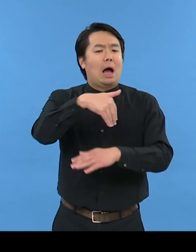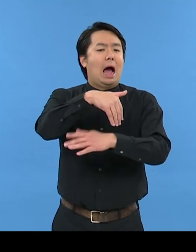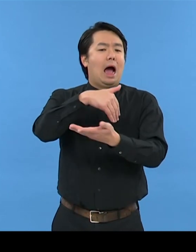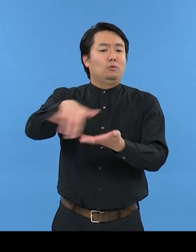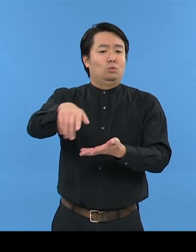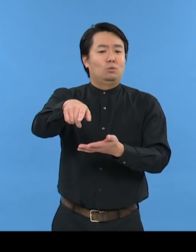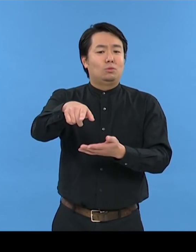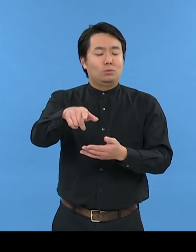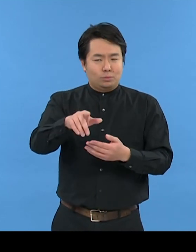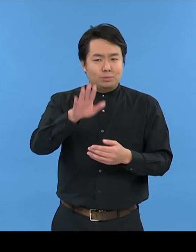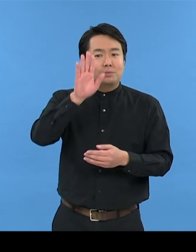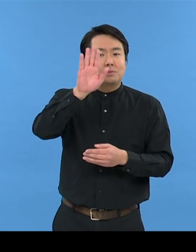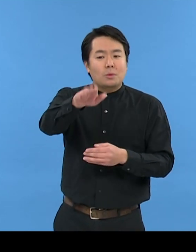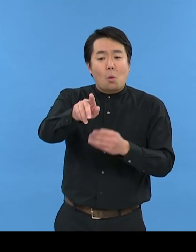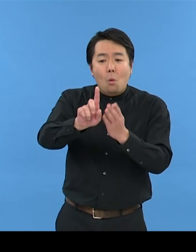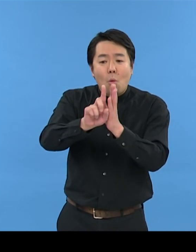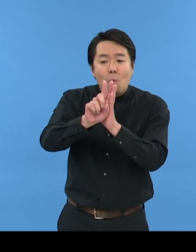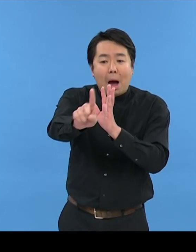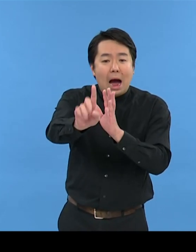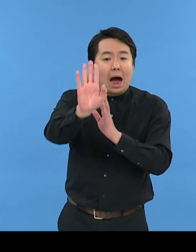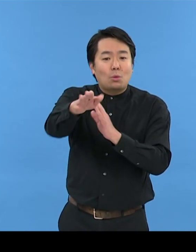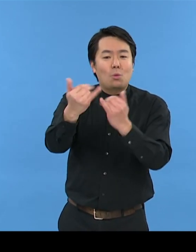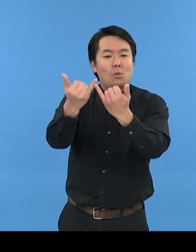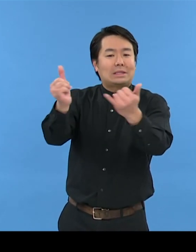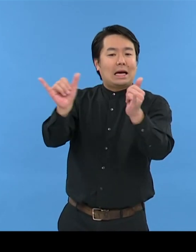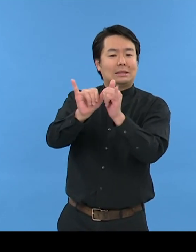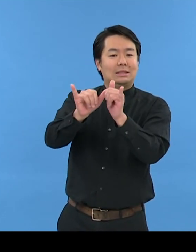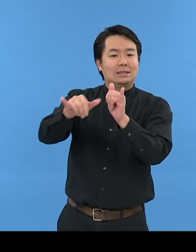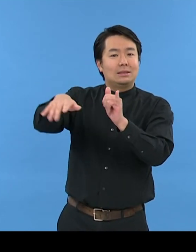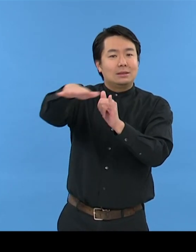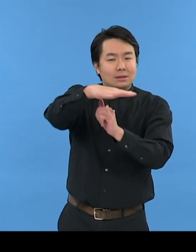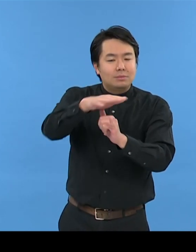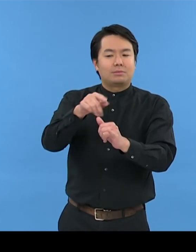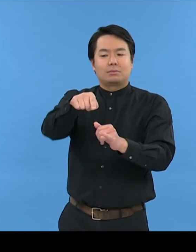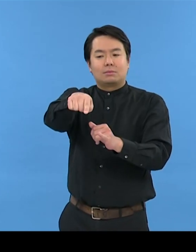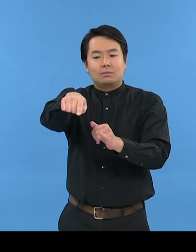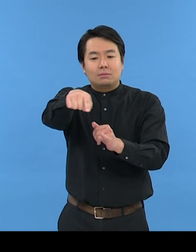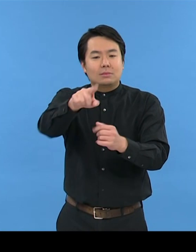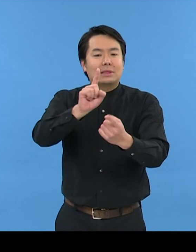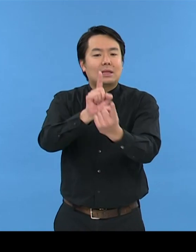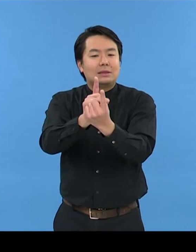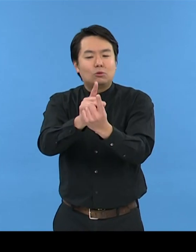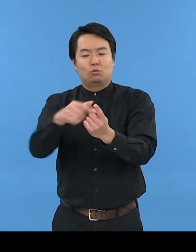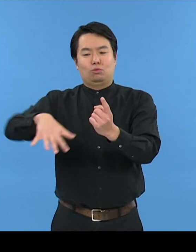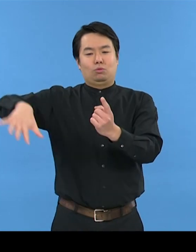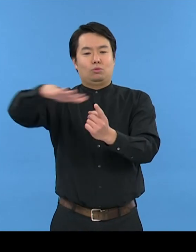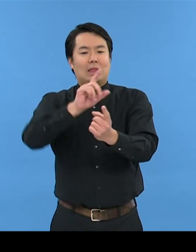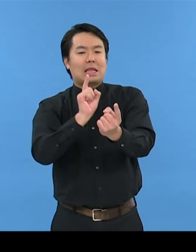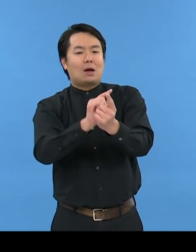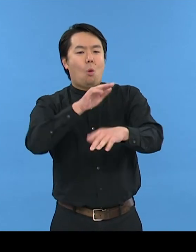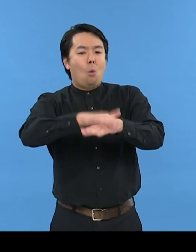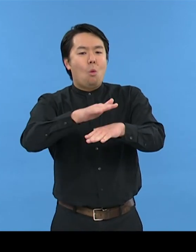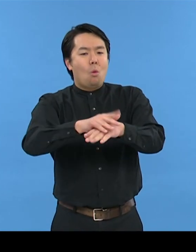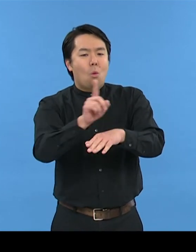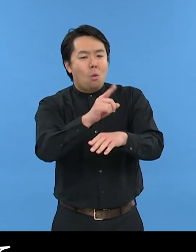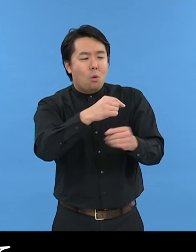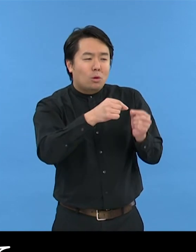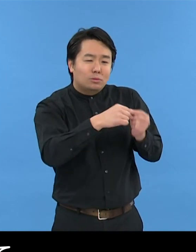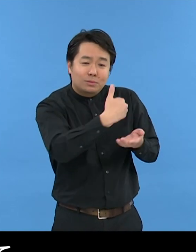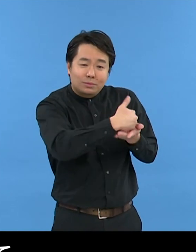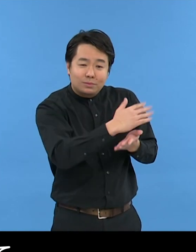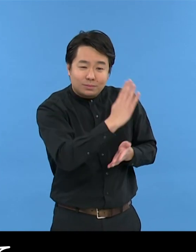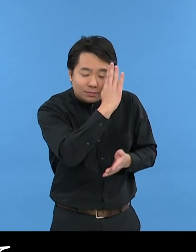その後の社会のあり方とか彼らに対する対応とかって思うところございましたらお願いいたします